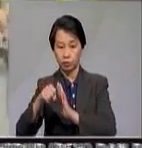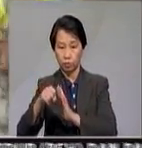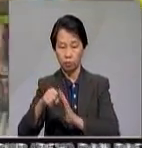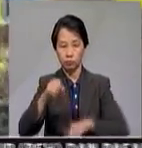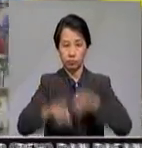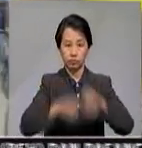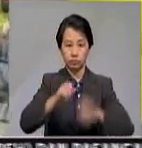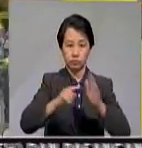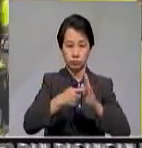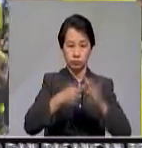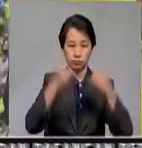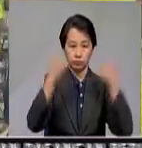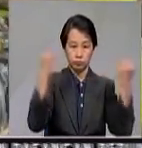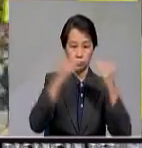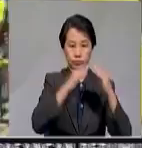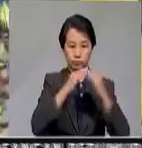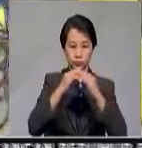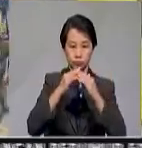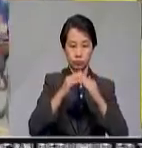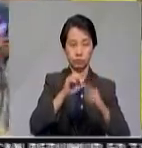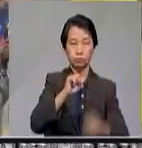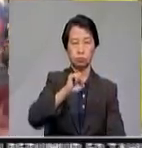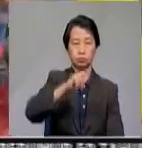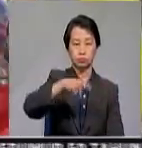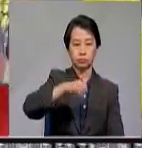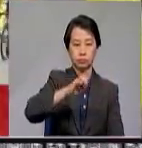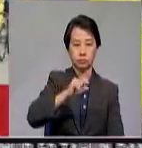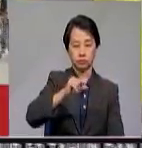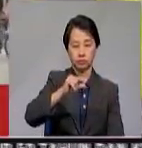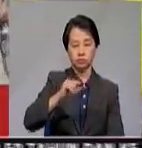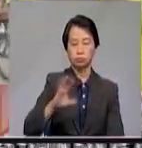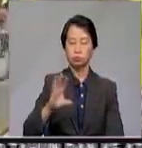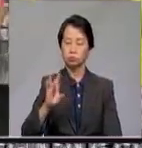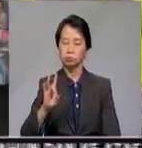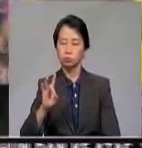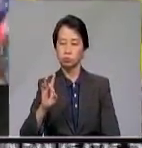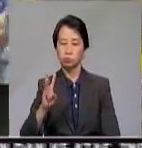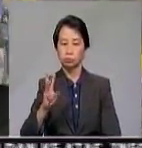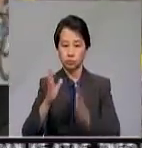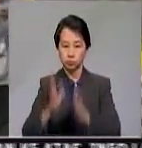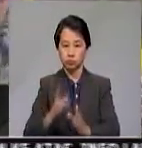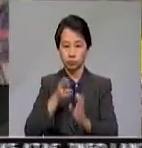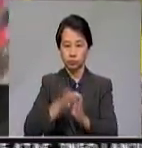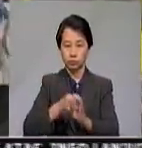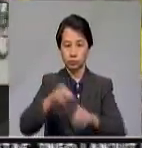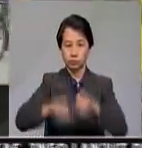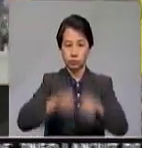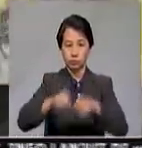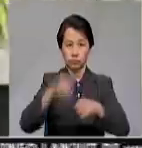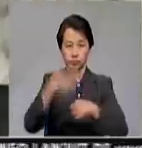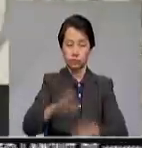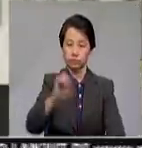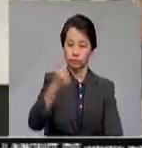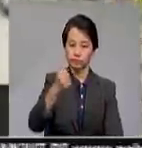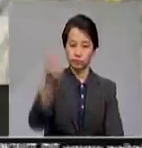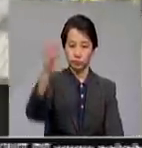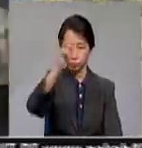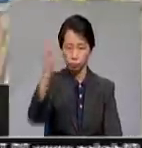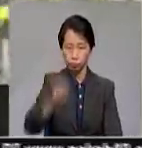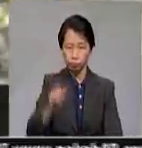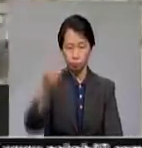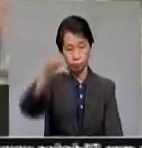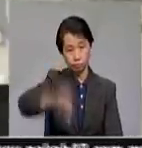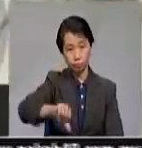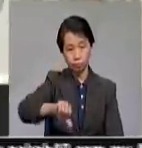Saingan bermula dari Majlis Perbandaran Sepang Cyberjaya. 86 pelumba menyertai kayuhan selepas 10 peserta gagal menamatkan